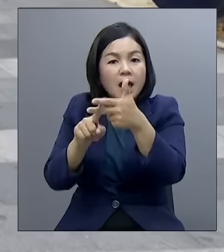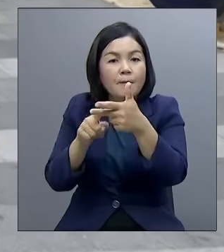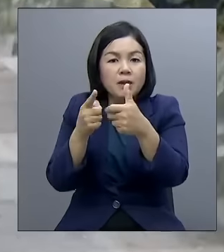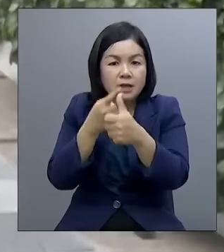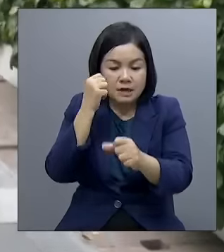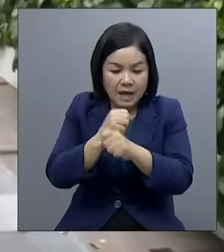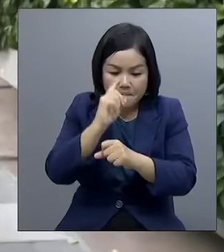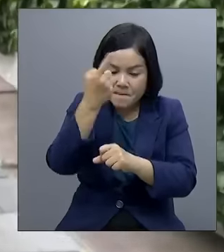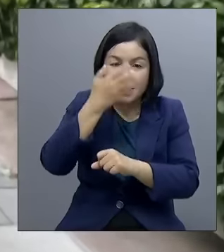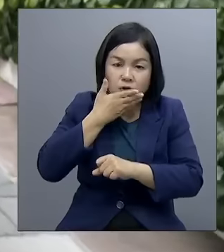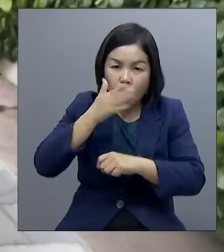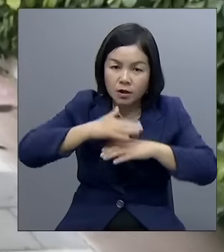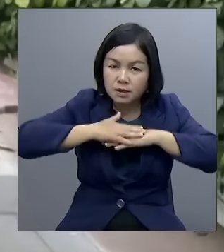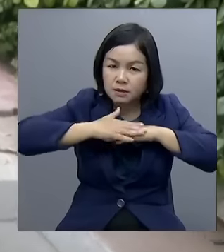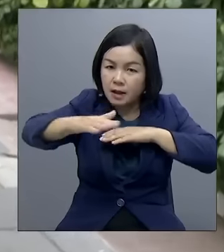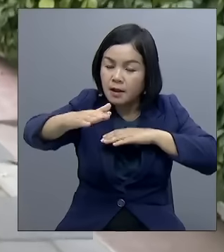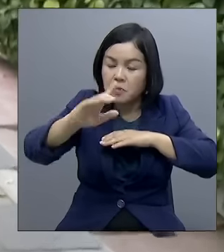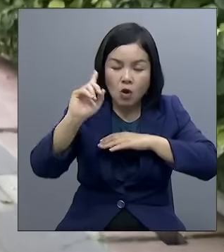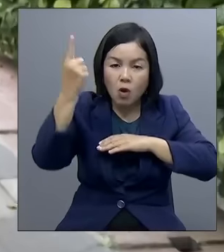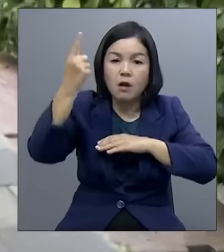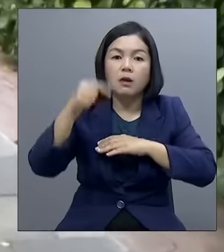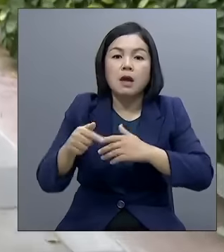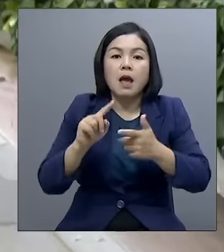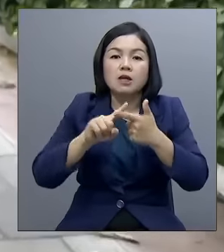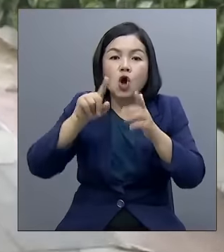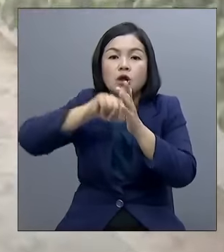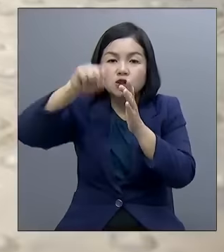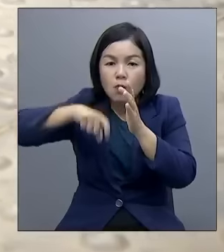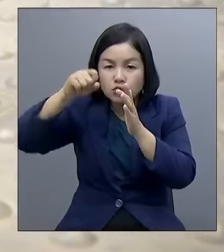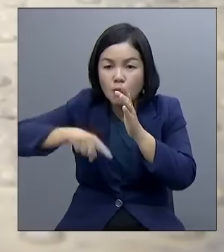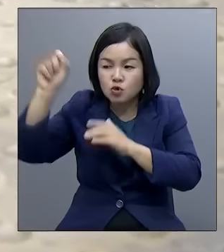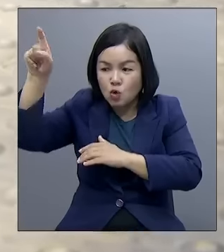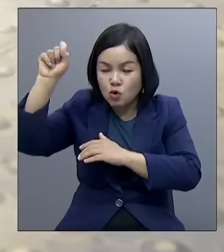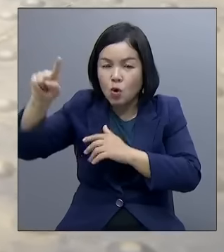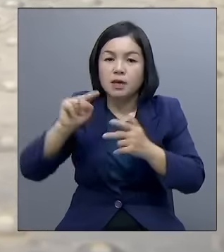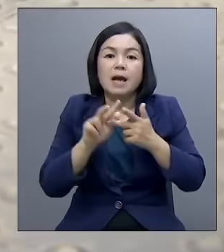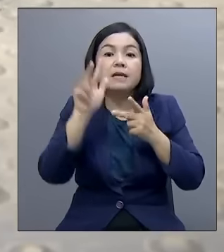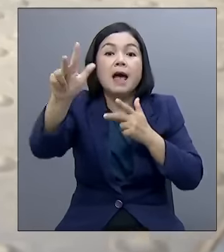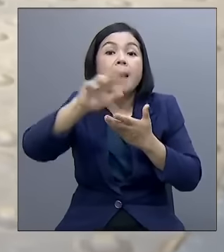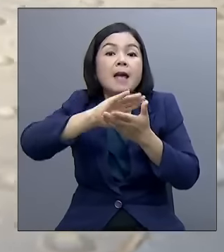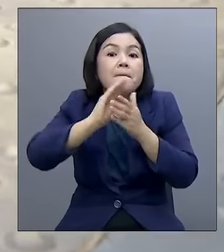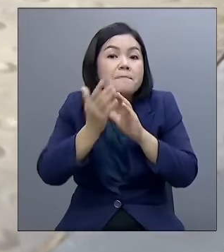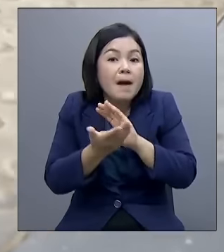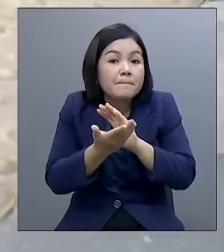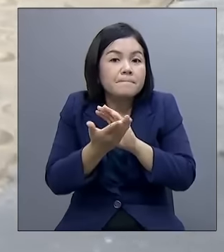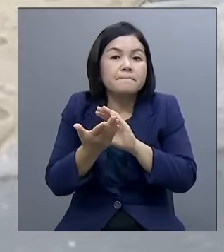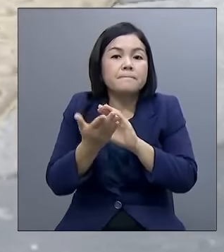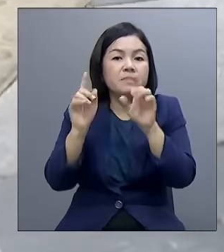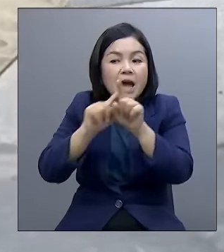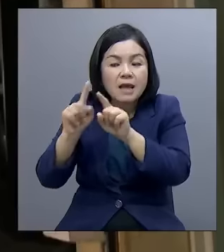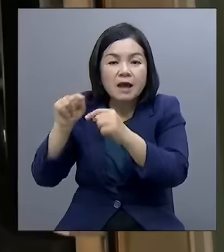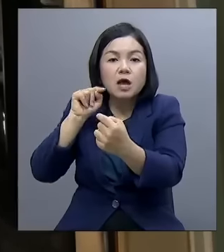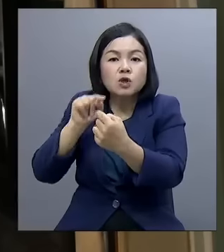ำใหม่ทั้งเส้นทางนะคะการปรับปรุงซ่อมแซมจุดที่ชำรุดเป็นการเร่งด่วนและการปรับใช้นวัตกรรมให้เหมาะสมกับพื้น